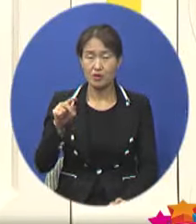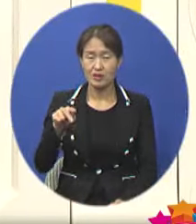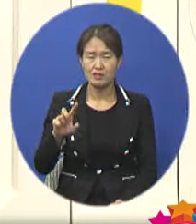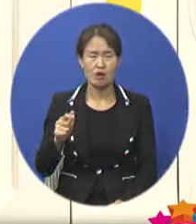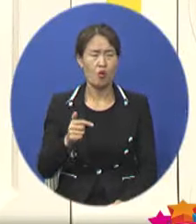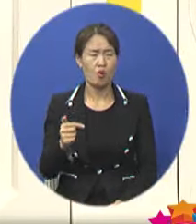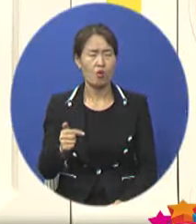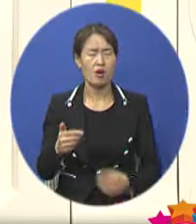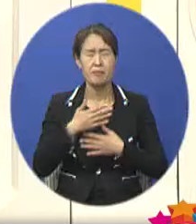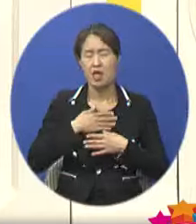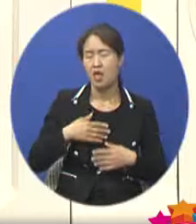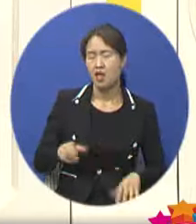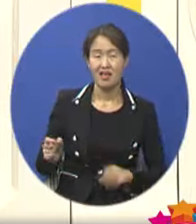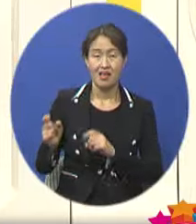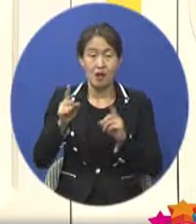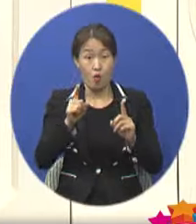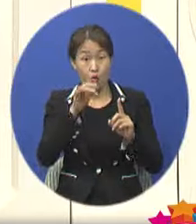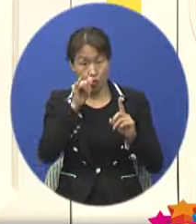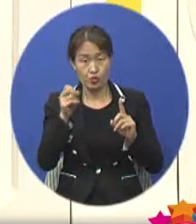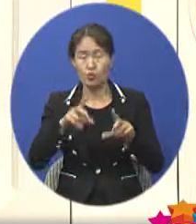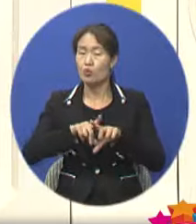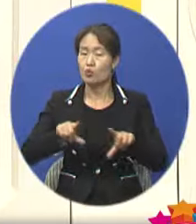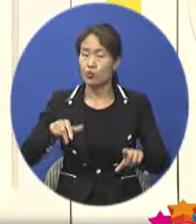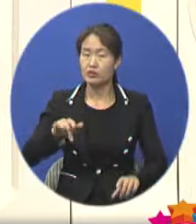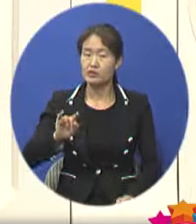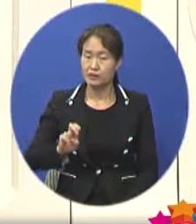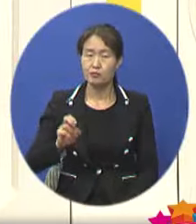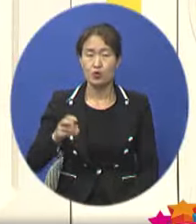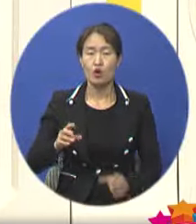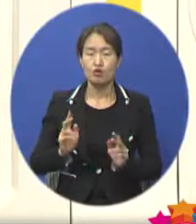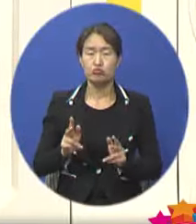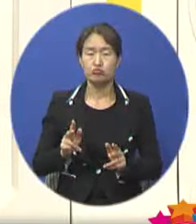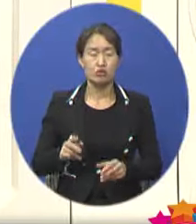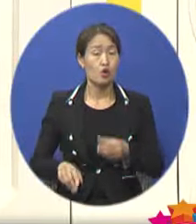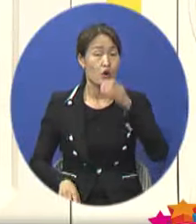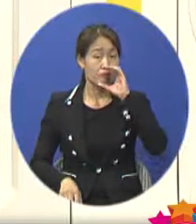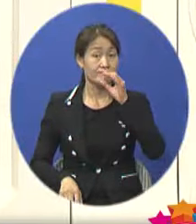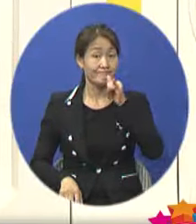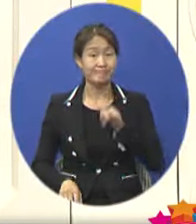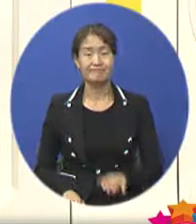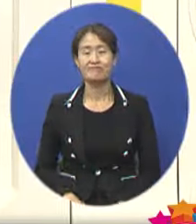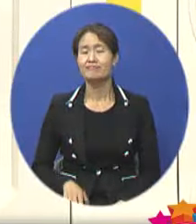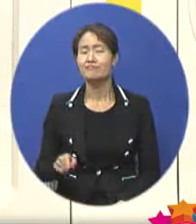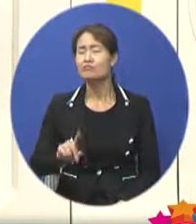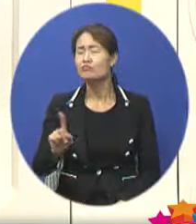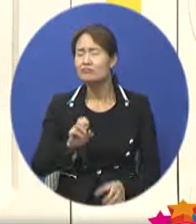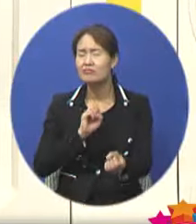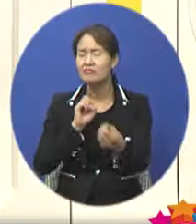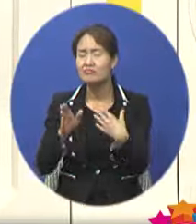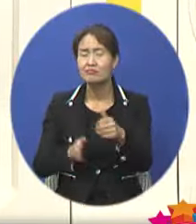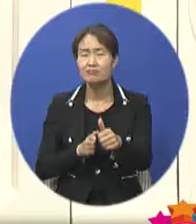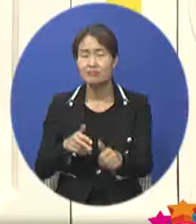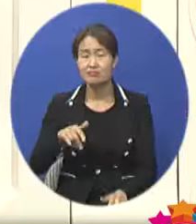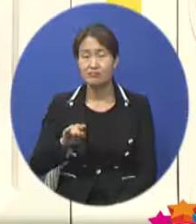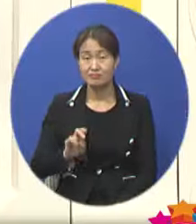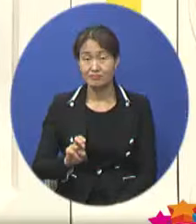많아서 피로 회복에도 효과가 있고요. 주로 이제 잼이나 주스로 네. 많이 드시는데요. 네. 이것은 무엇일까요? 그